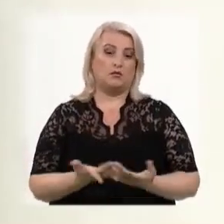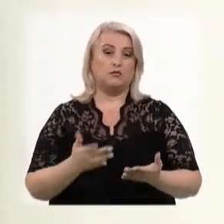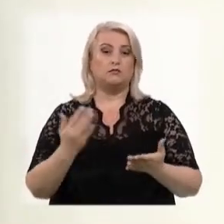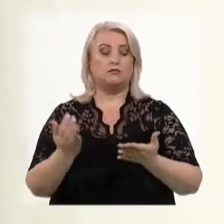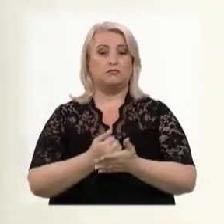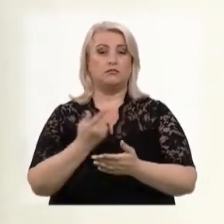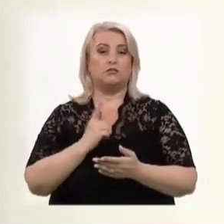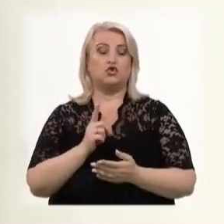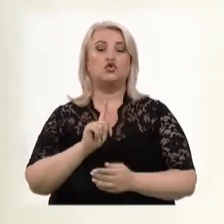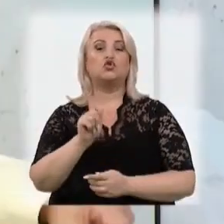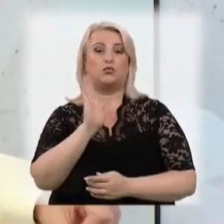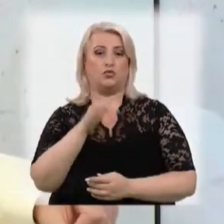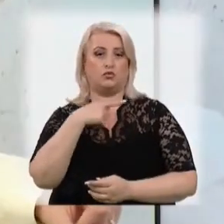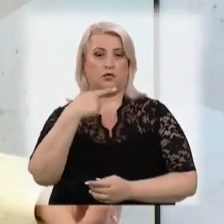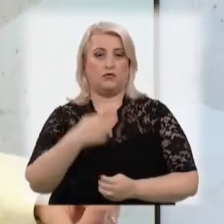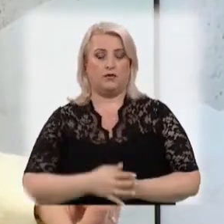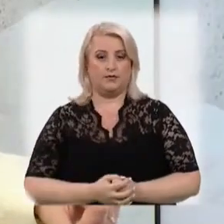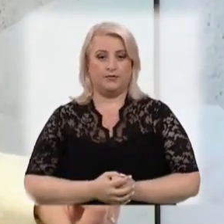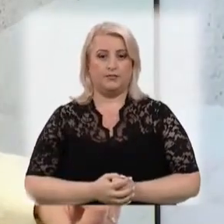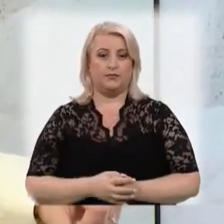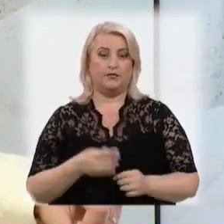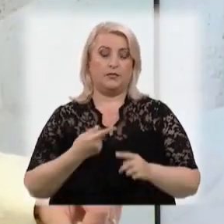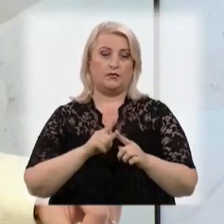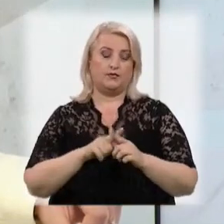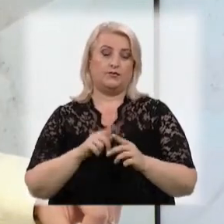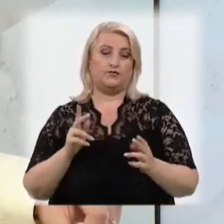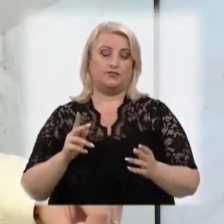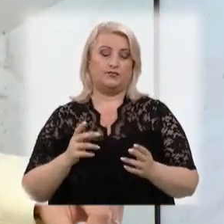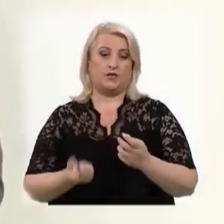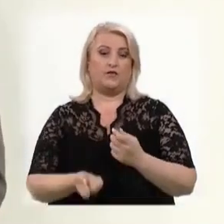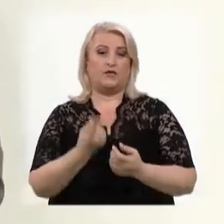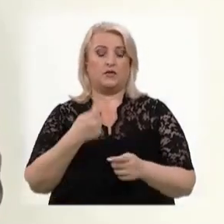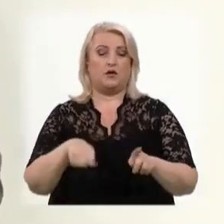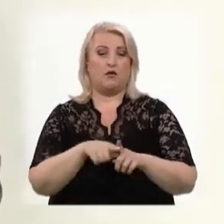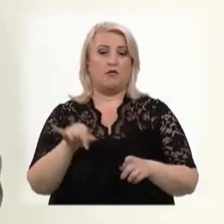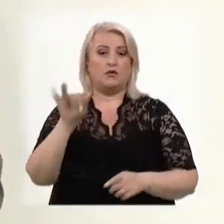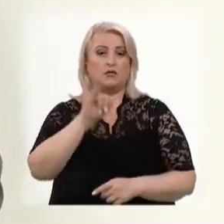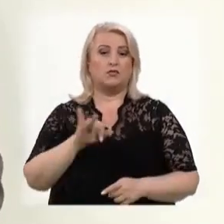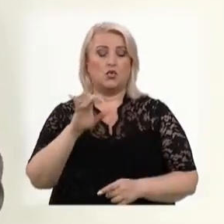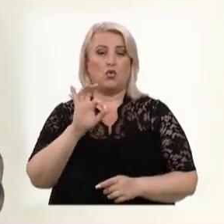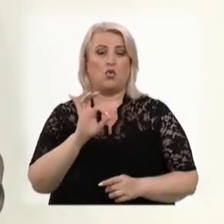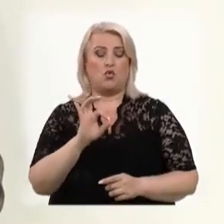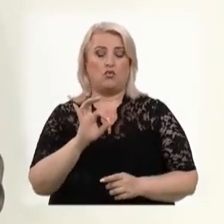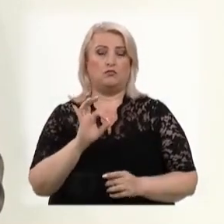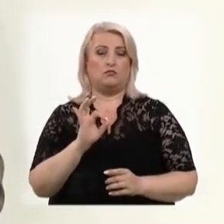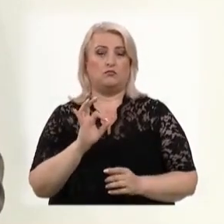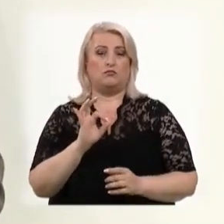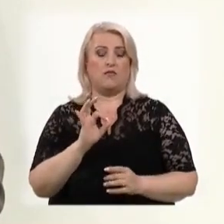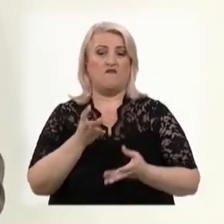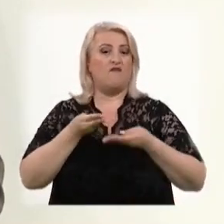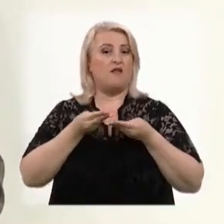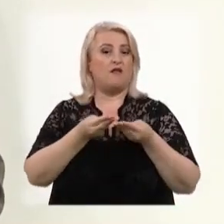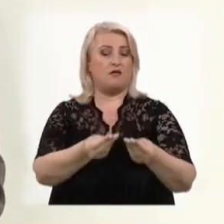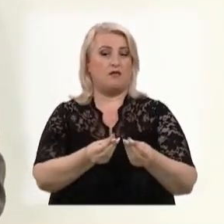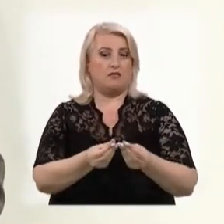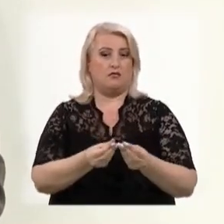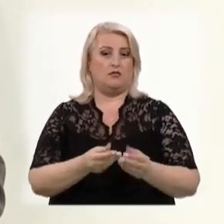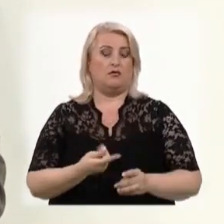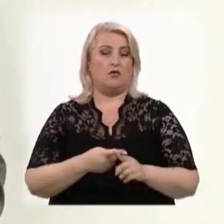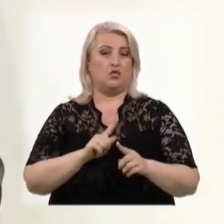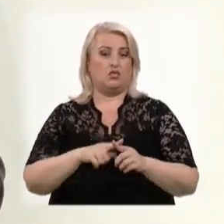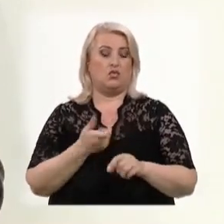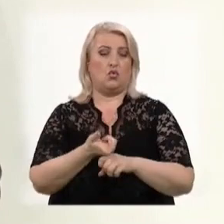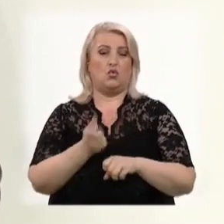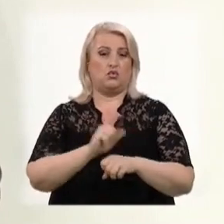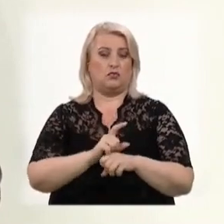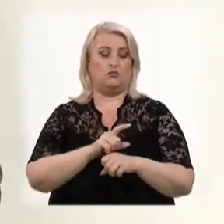etapa si vom comunica și aici se termină așa zisa istoriei de impact organic care a lucrat foarte